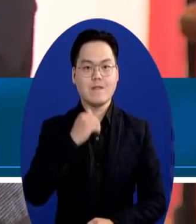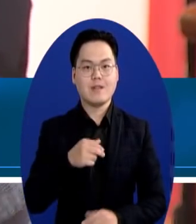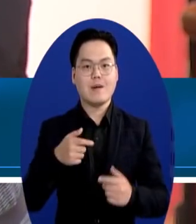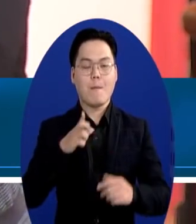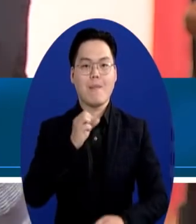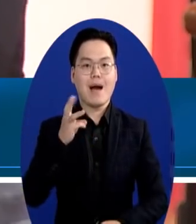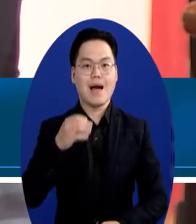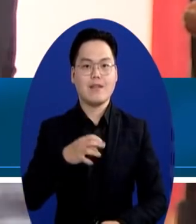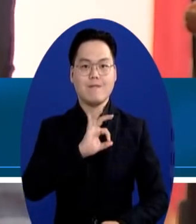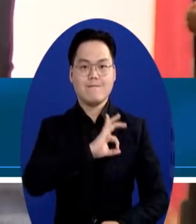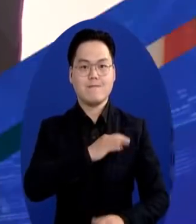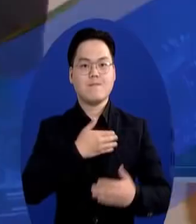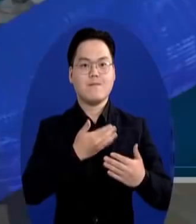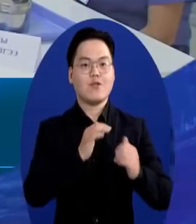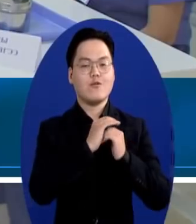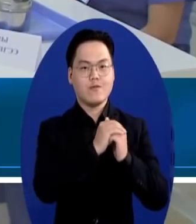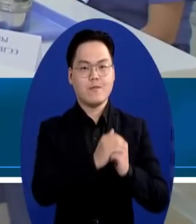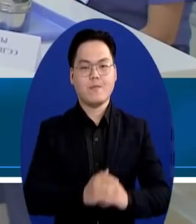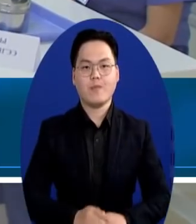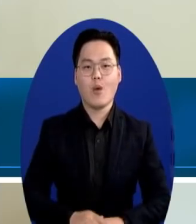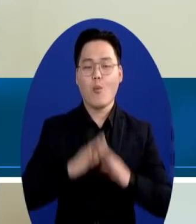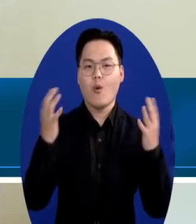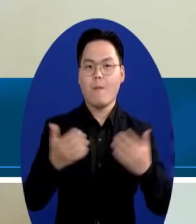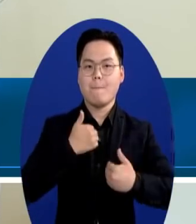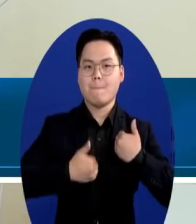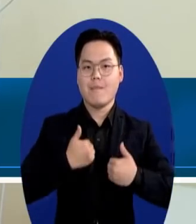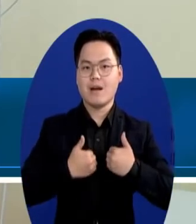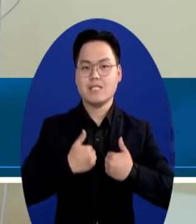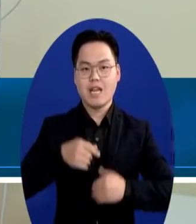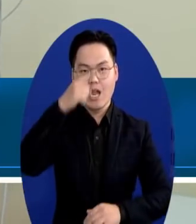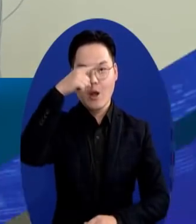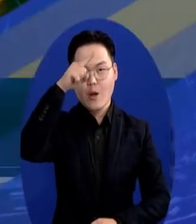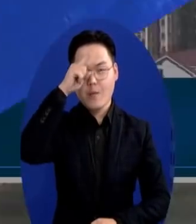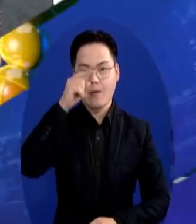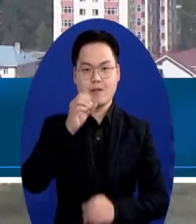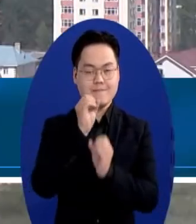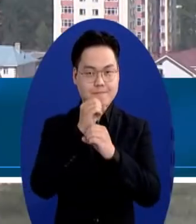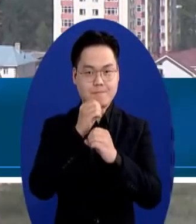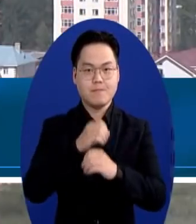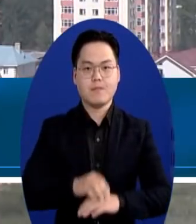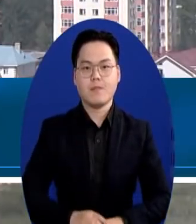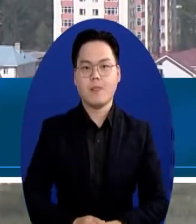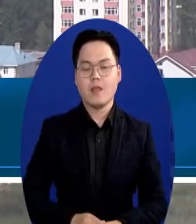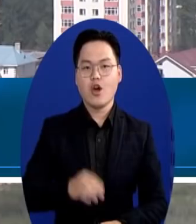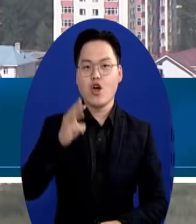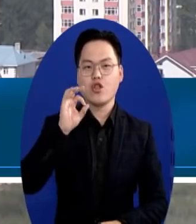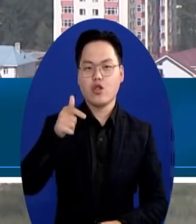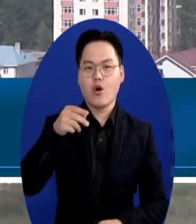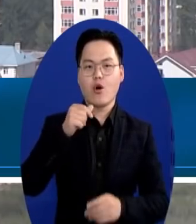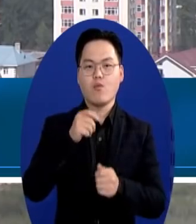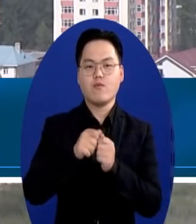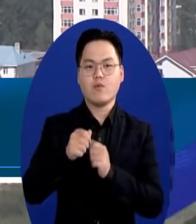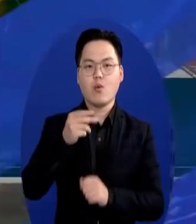үзүүлж төрийн одон медалиар шагналаа. Бүх багш нарыг нэгдсэн журмаар эрүүл мэндийн шинжилгээнд хамруул. Эрчим хүчний үн тарифт ямар